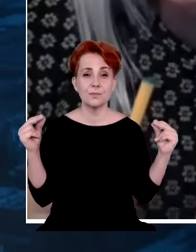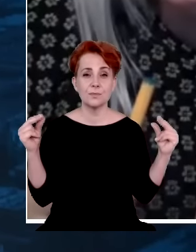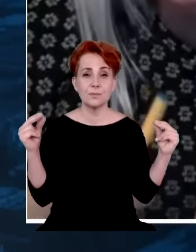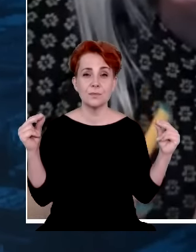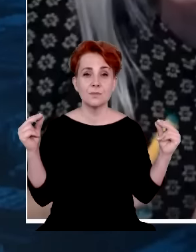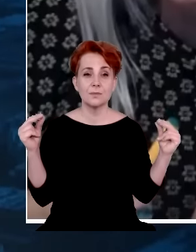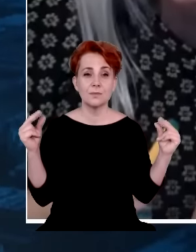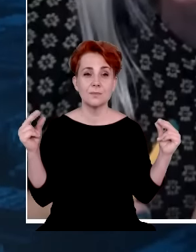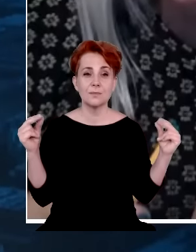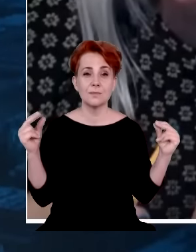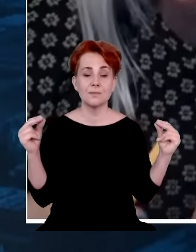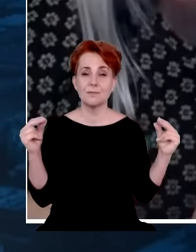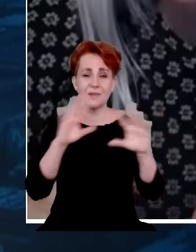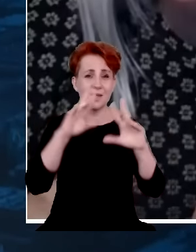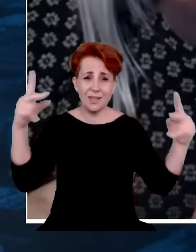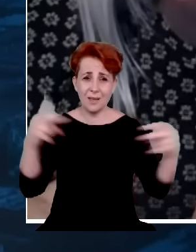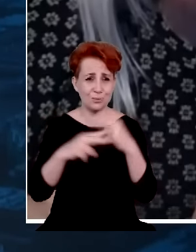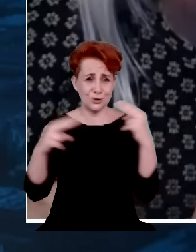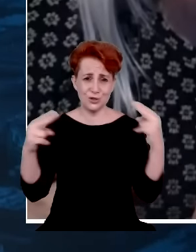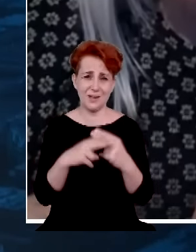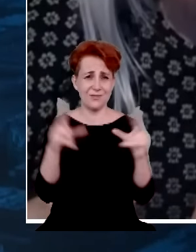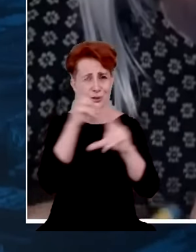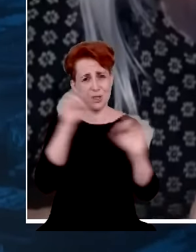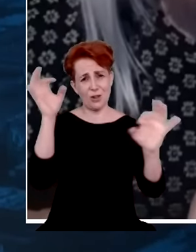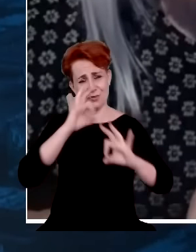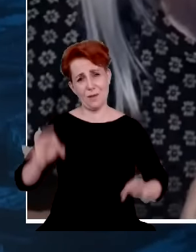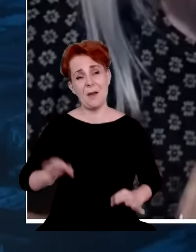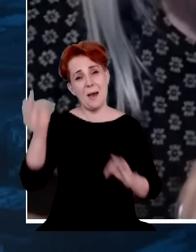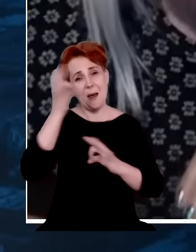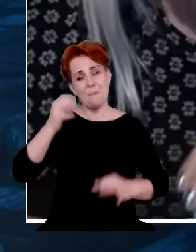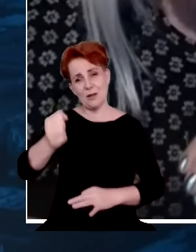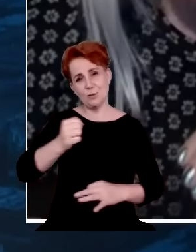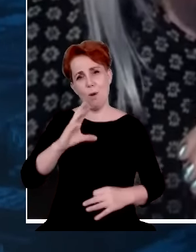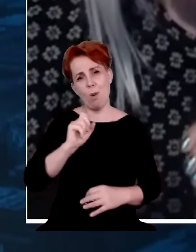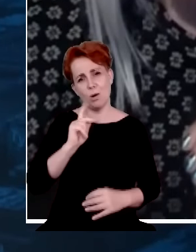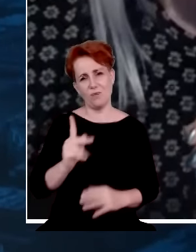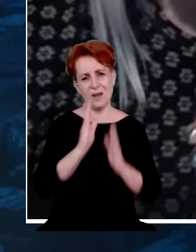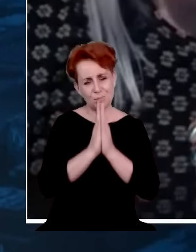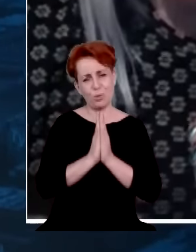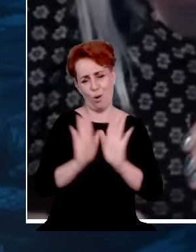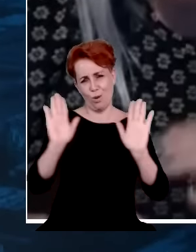w nie przerywajcie sobie Szanowne panie pani poseł borowi Bardzo